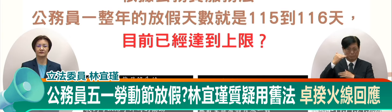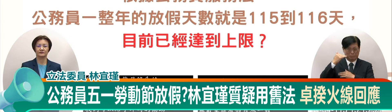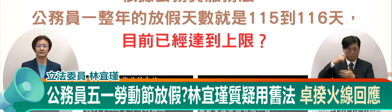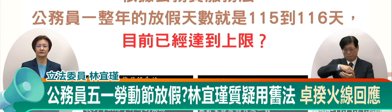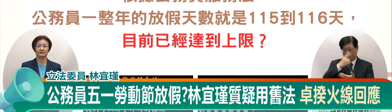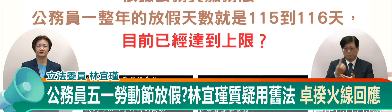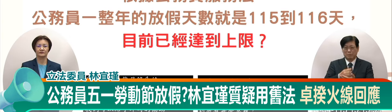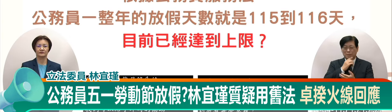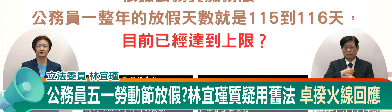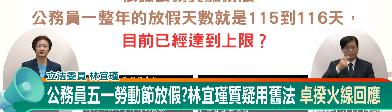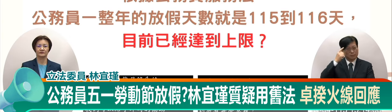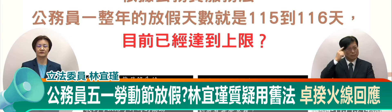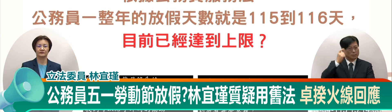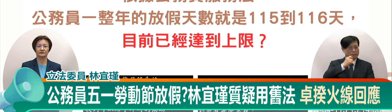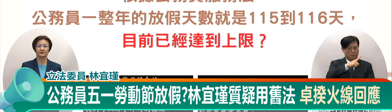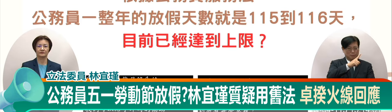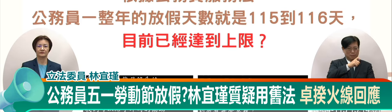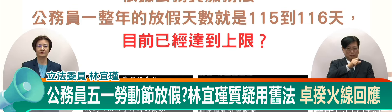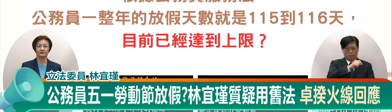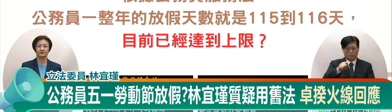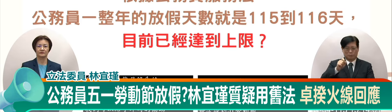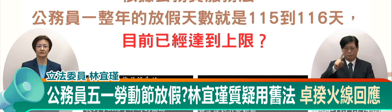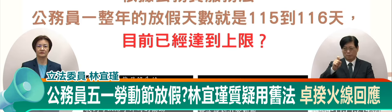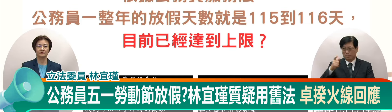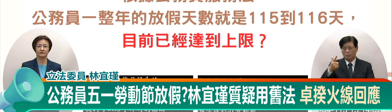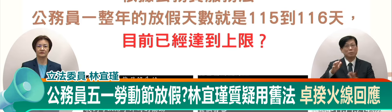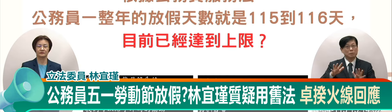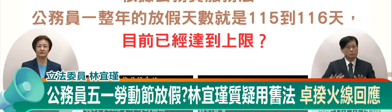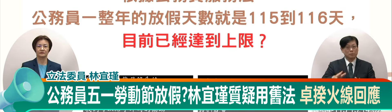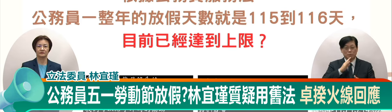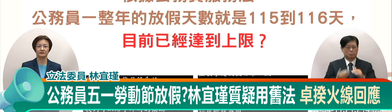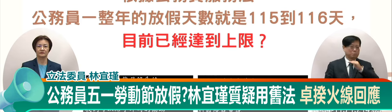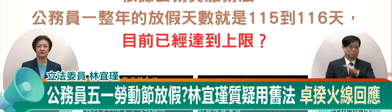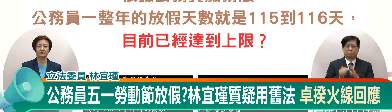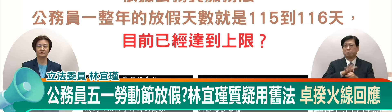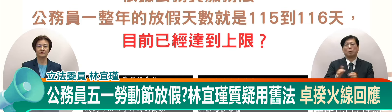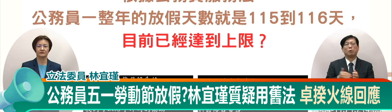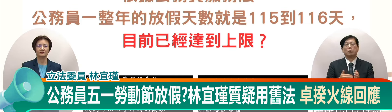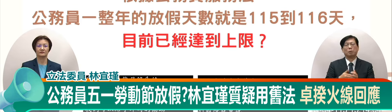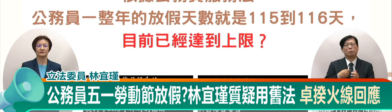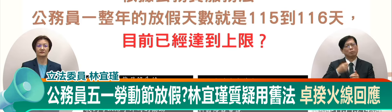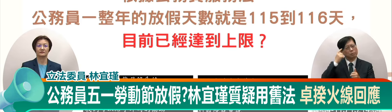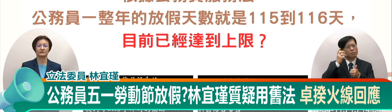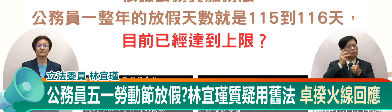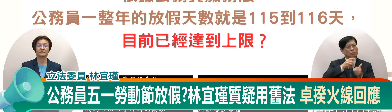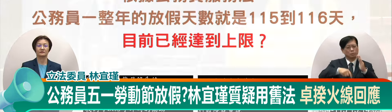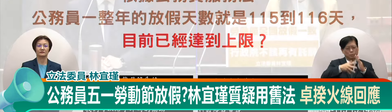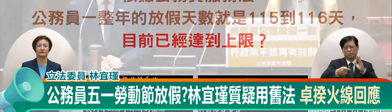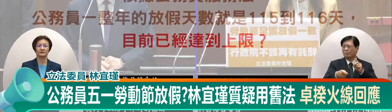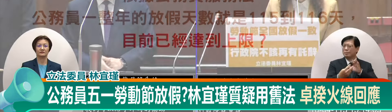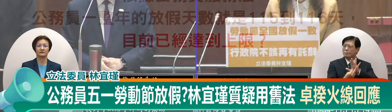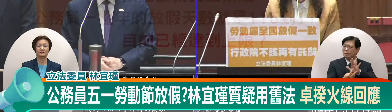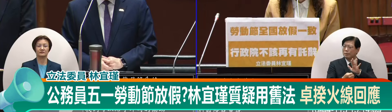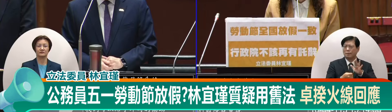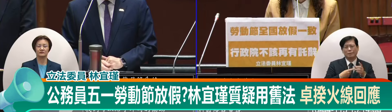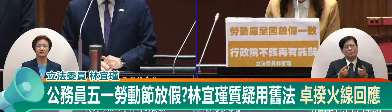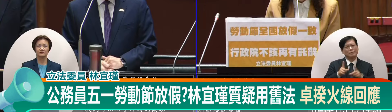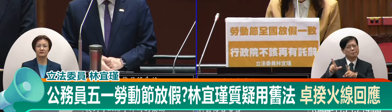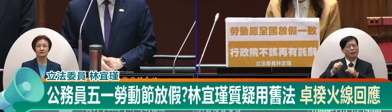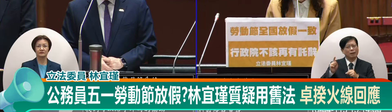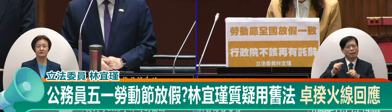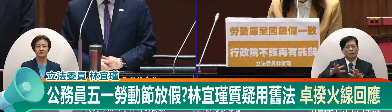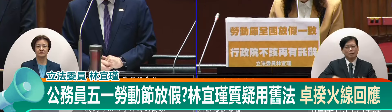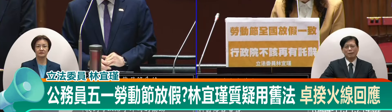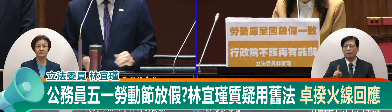是115到116天，那目前已经达到上限。我想请教院长，你这样的说法到底是依据